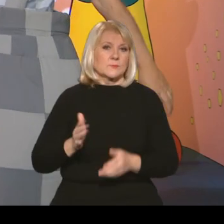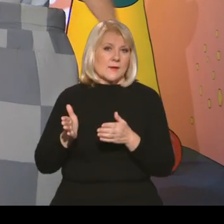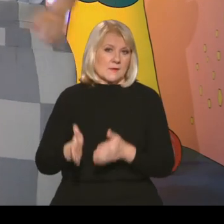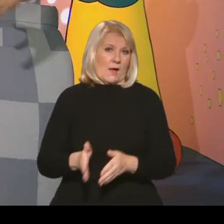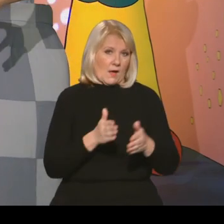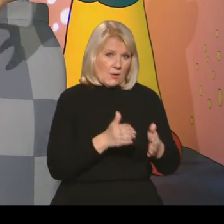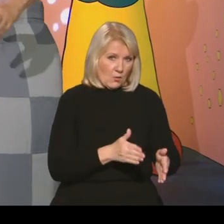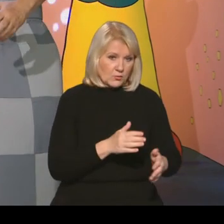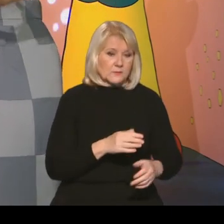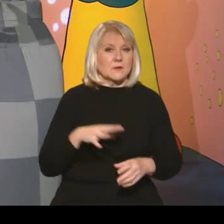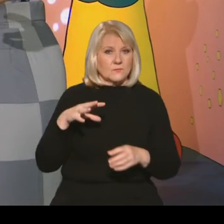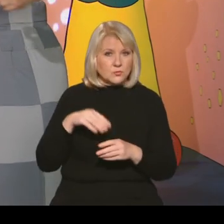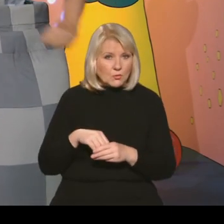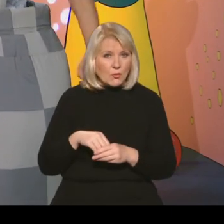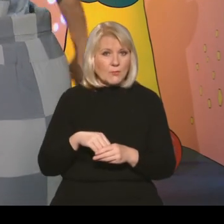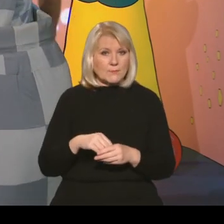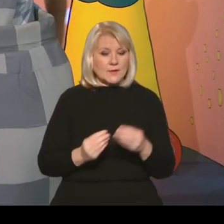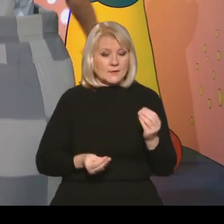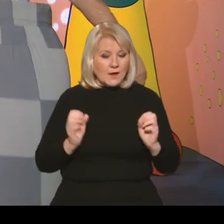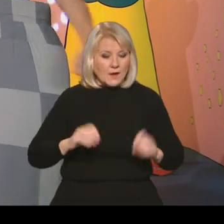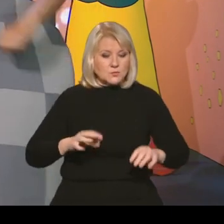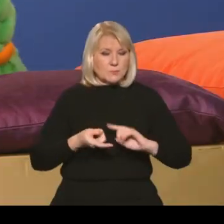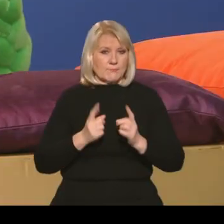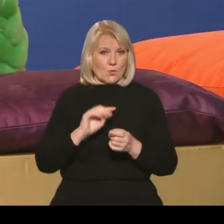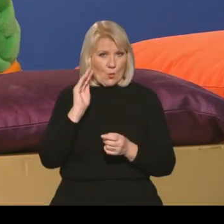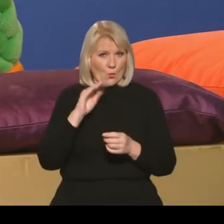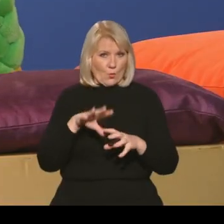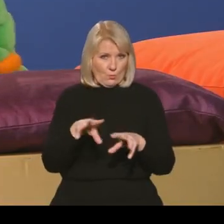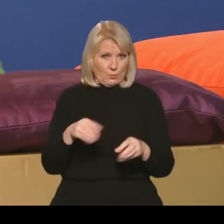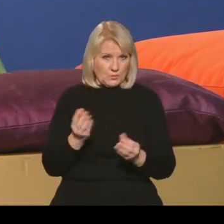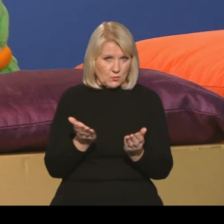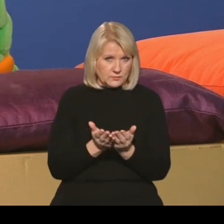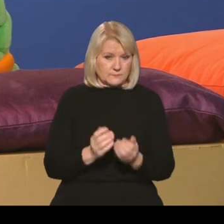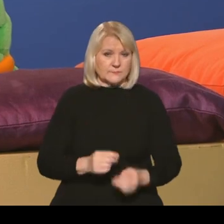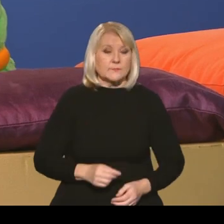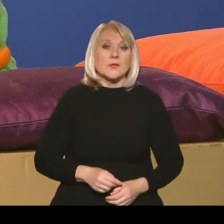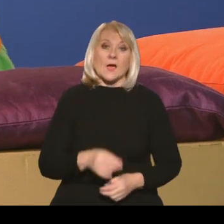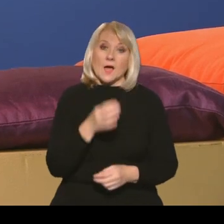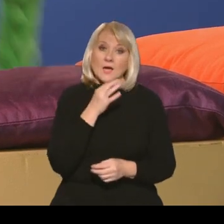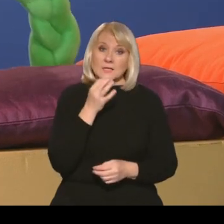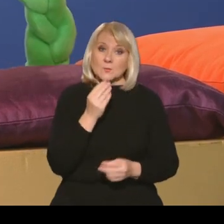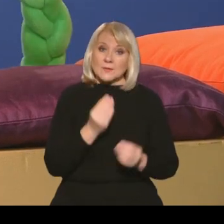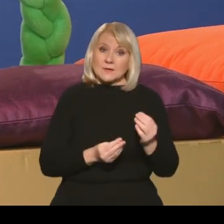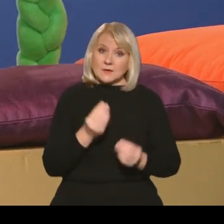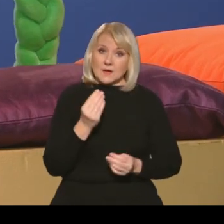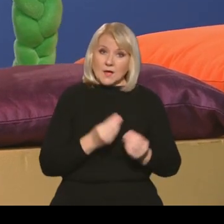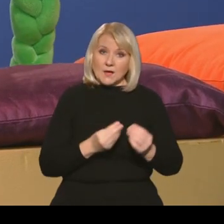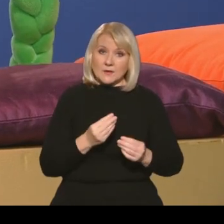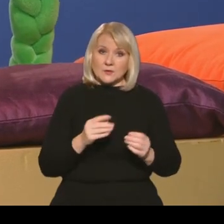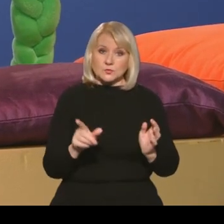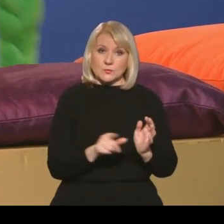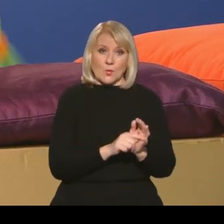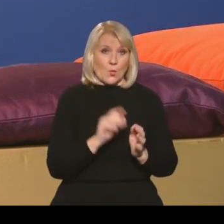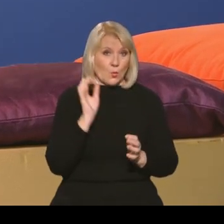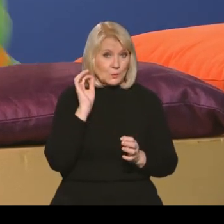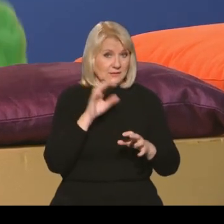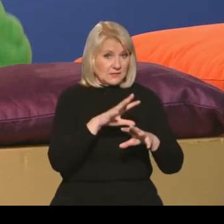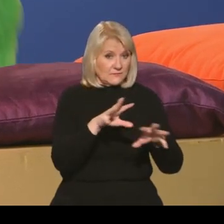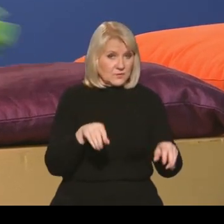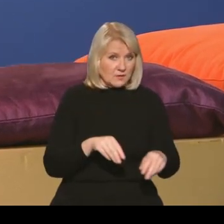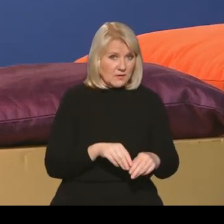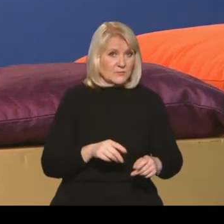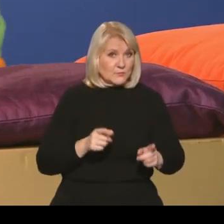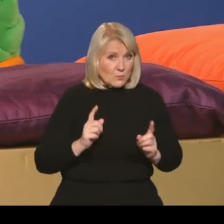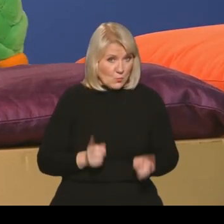kalhoty a mám v nich klučičí hračky. Jo, a když si hraješ na hřišti s holkama, tak